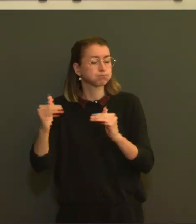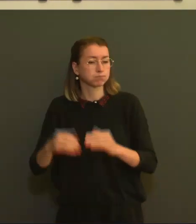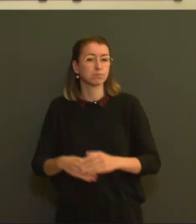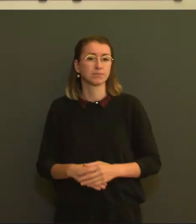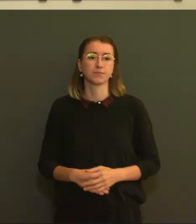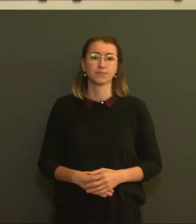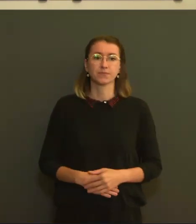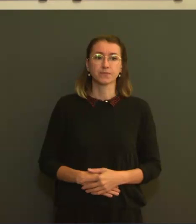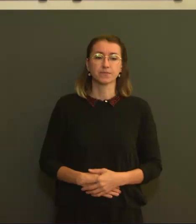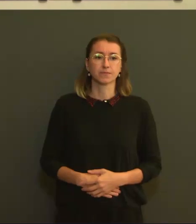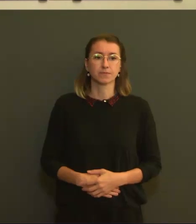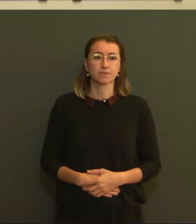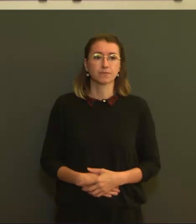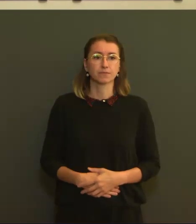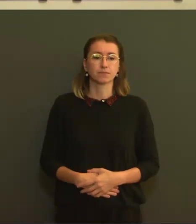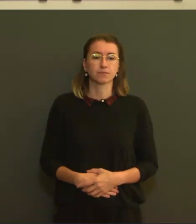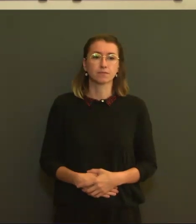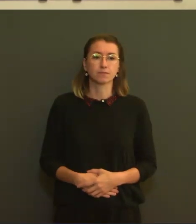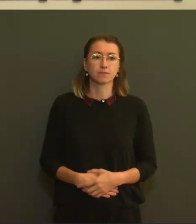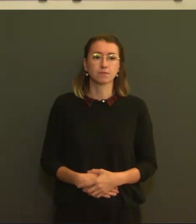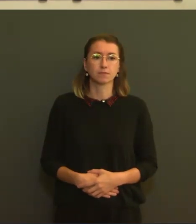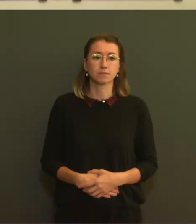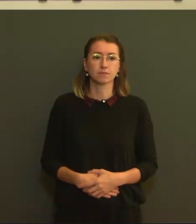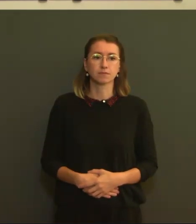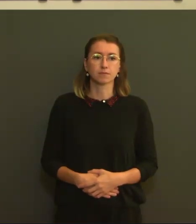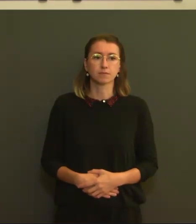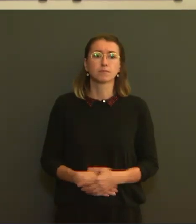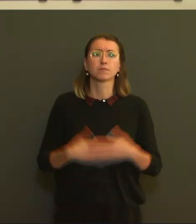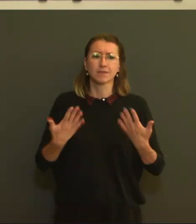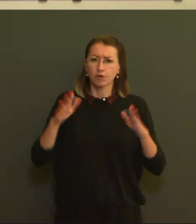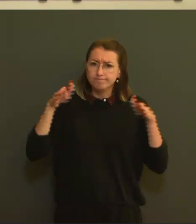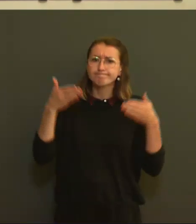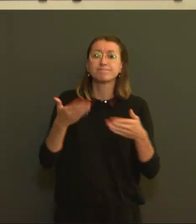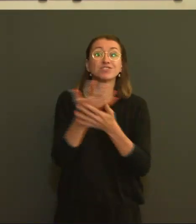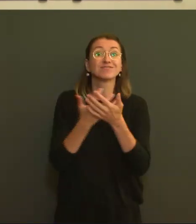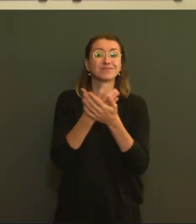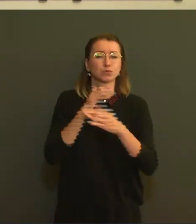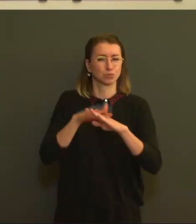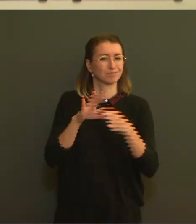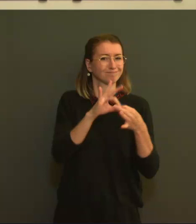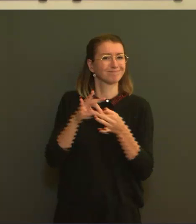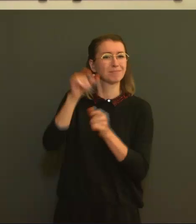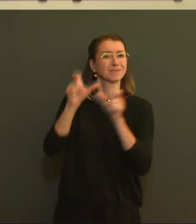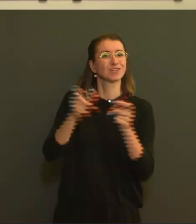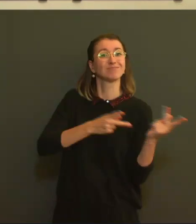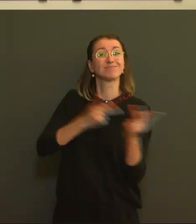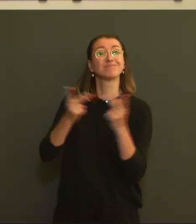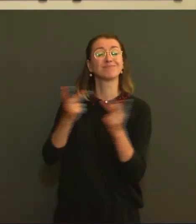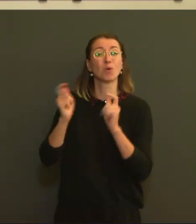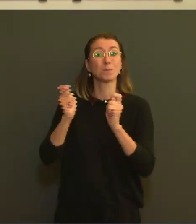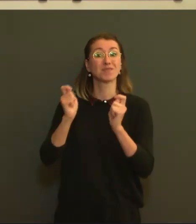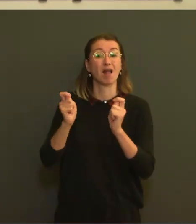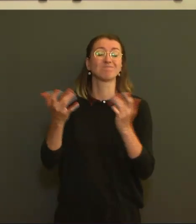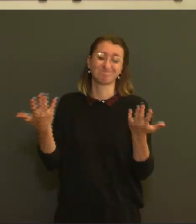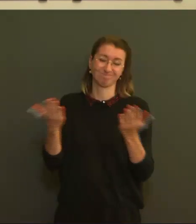Si l'on reprend maintenant les admissions à l'hôpital, on continue à avoir une augmentation régulière avec en